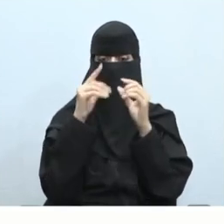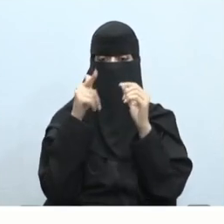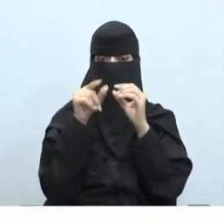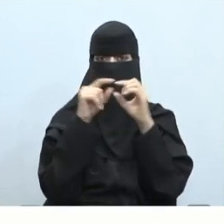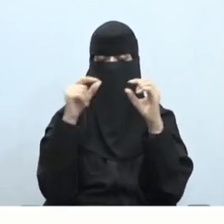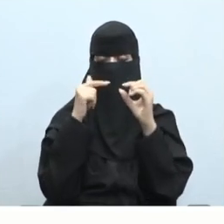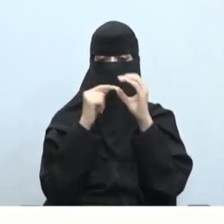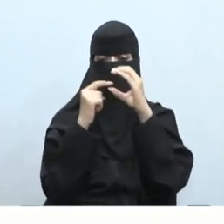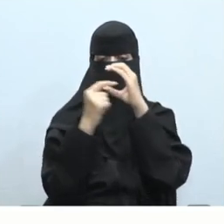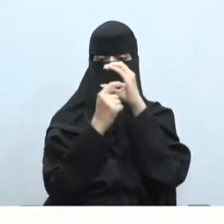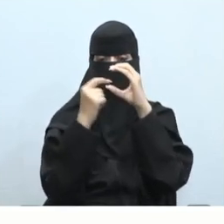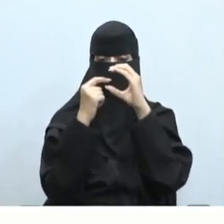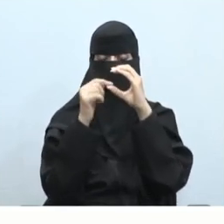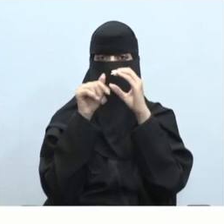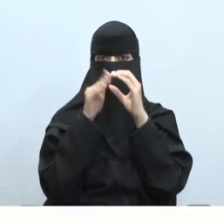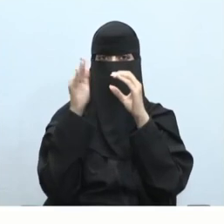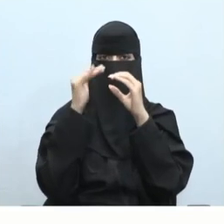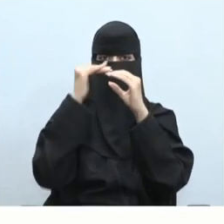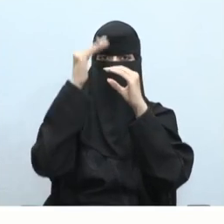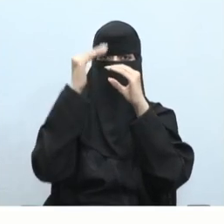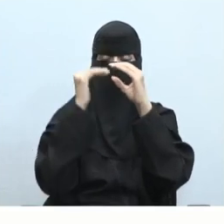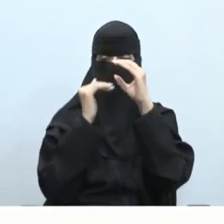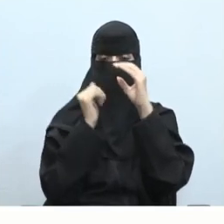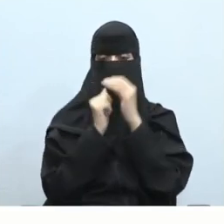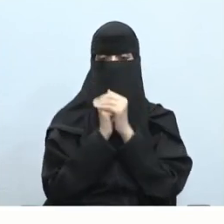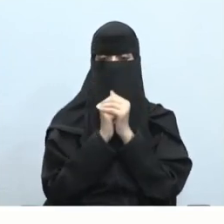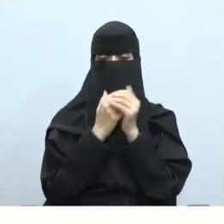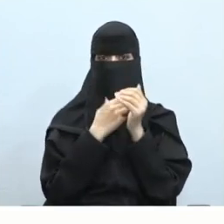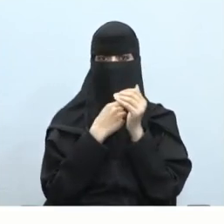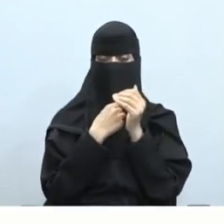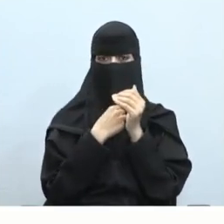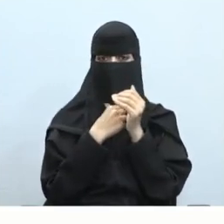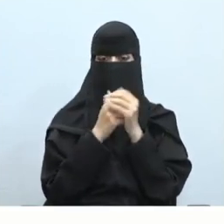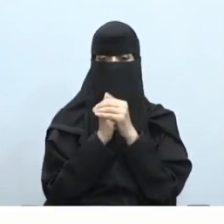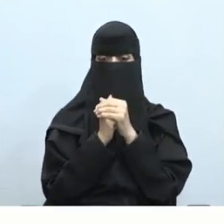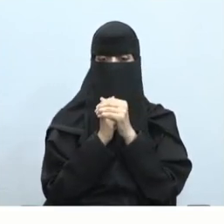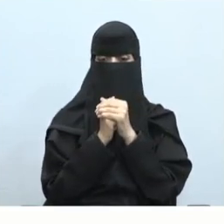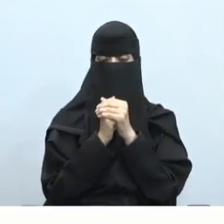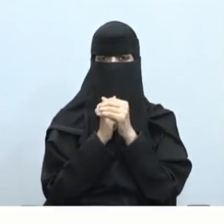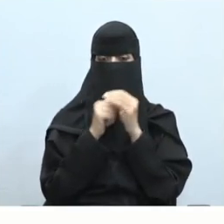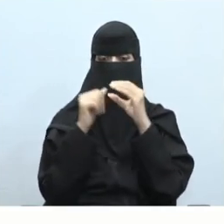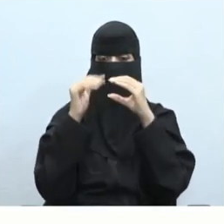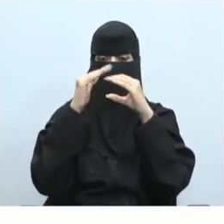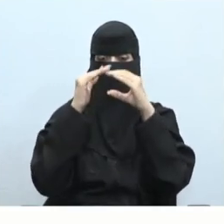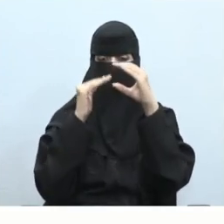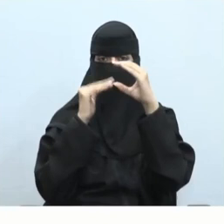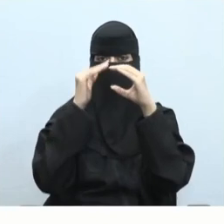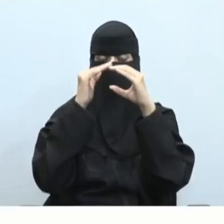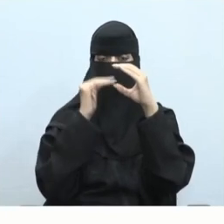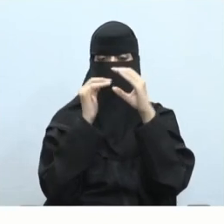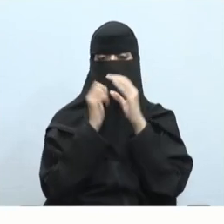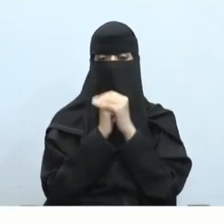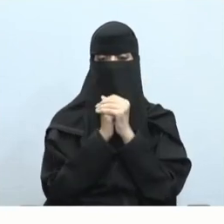الاستواء وفلطحتها من جهه القطبين اذا الى الانبعاج من الاستواء والفلطحه